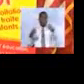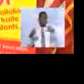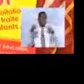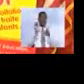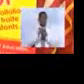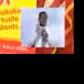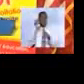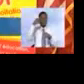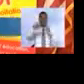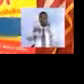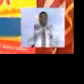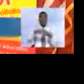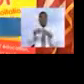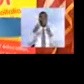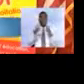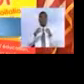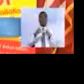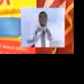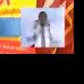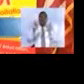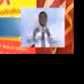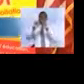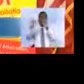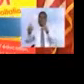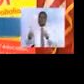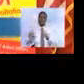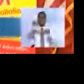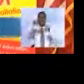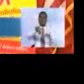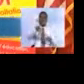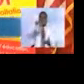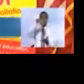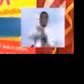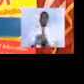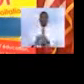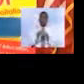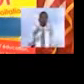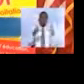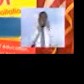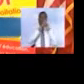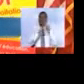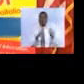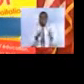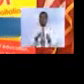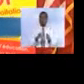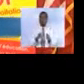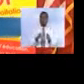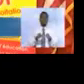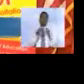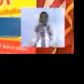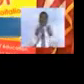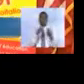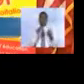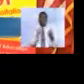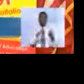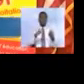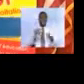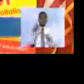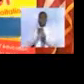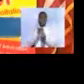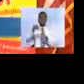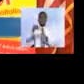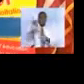fléau, beaucoup d'interrogations restent encore sans réponse. Combien d'enfants